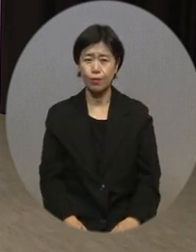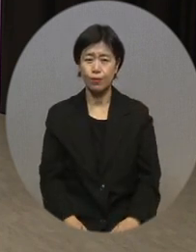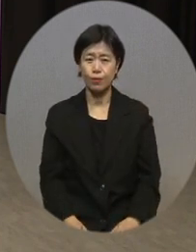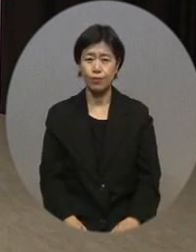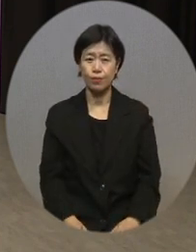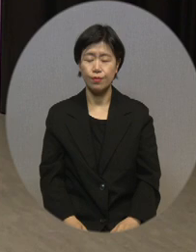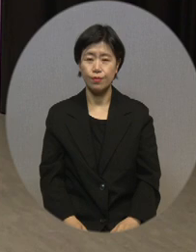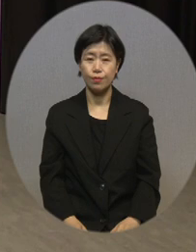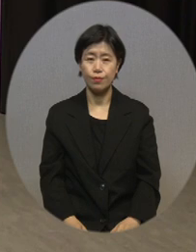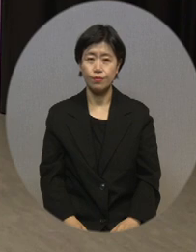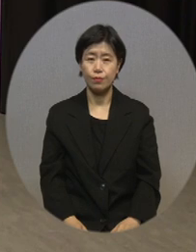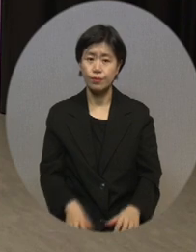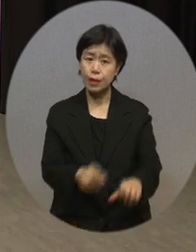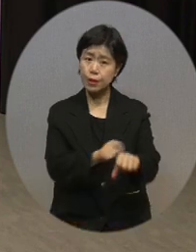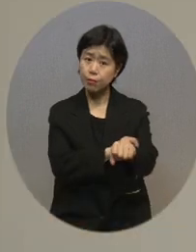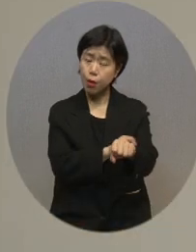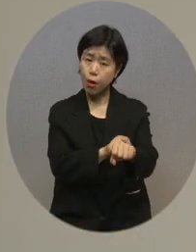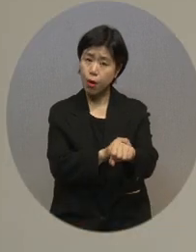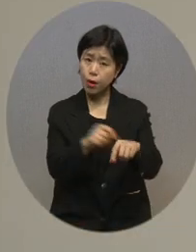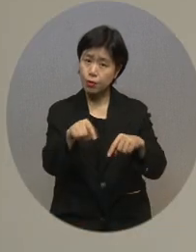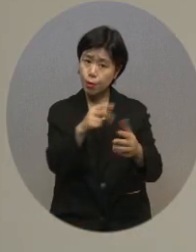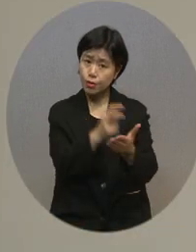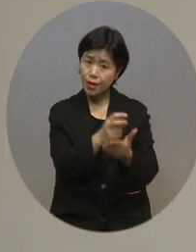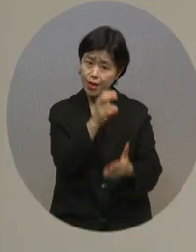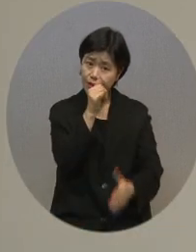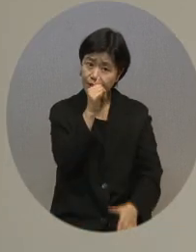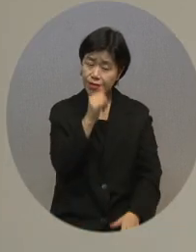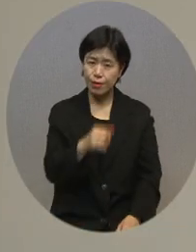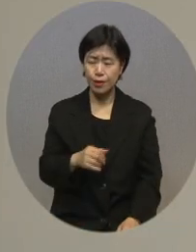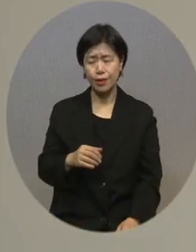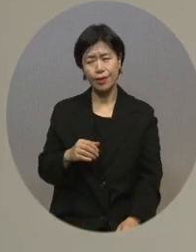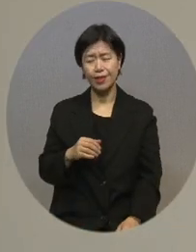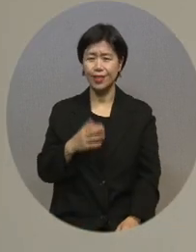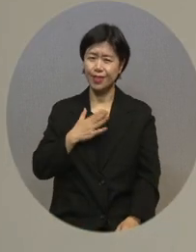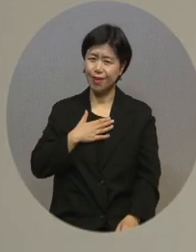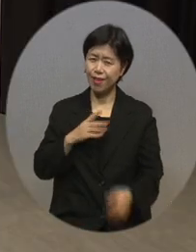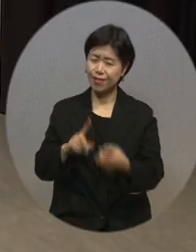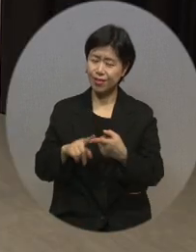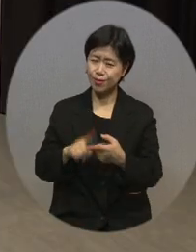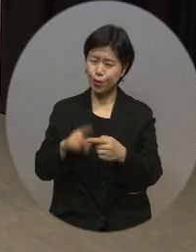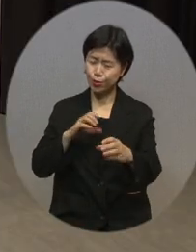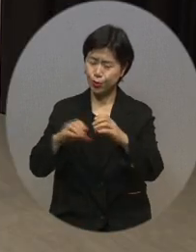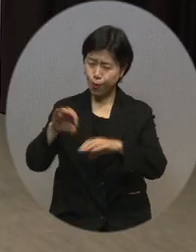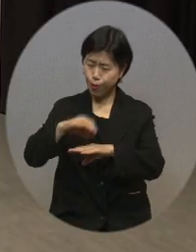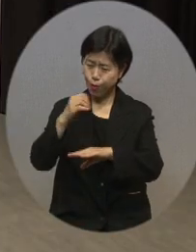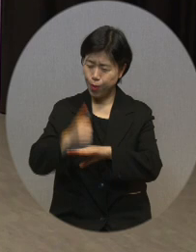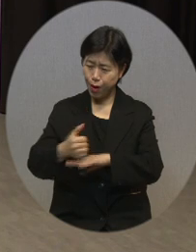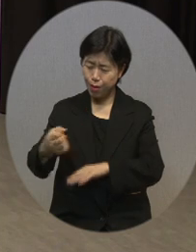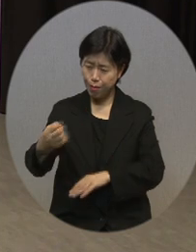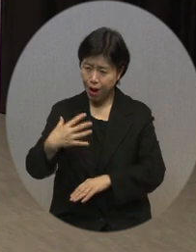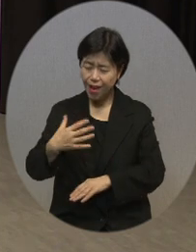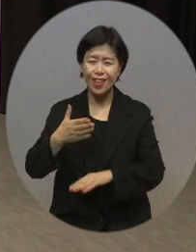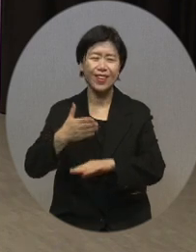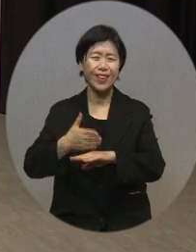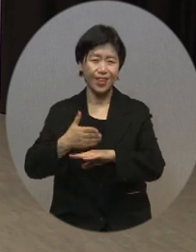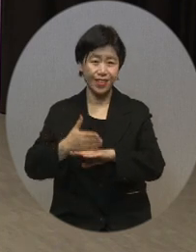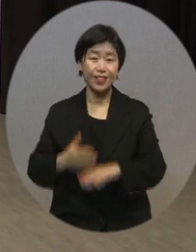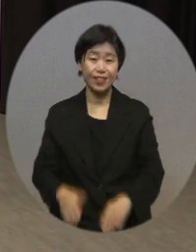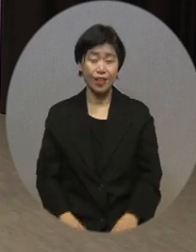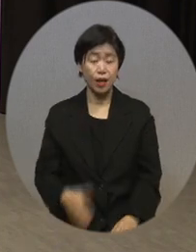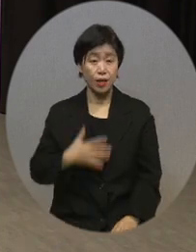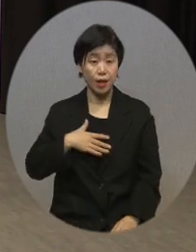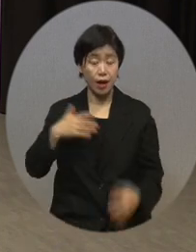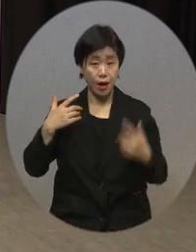뭐 특별한 정책이 있습니까? 글쎄요. 그렇게 평가해 주시니 감사한데요. 저는 우선 주민들이 어떤 생각을